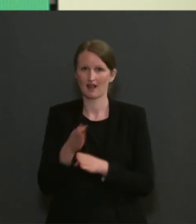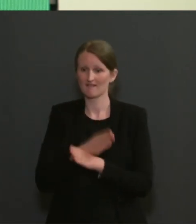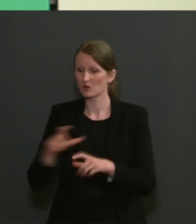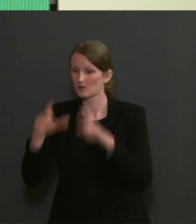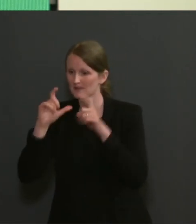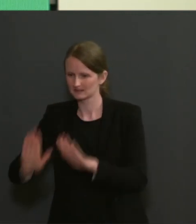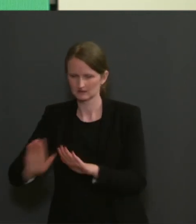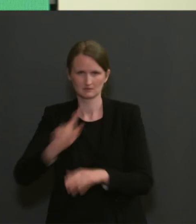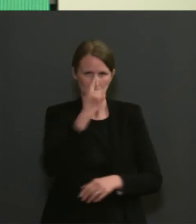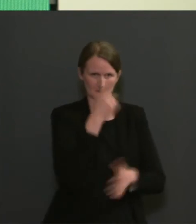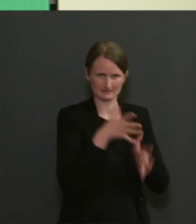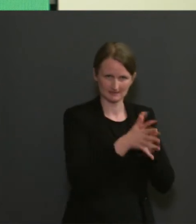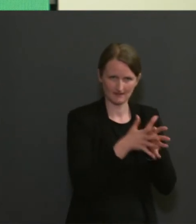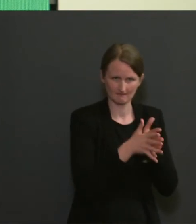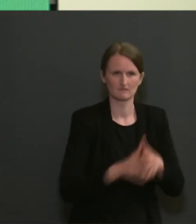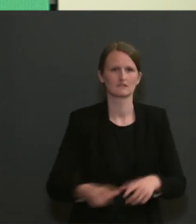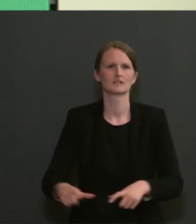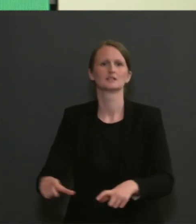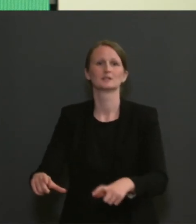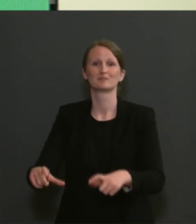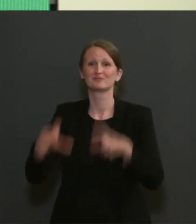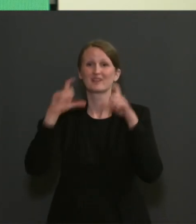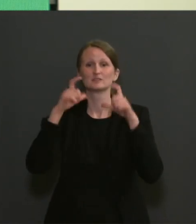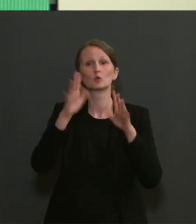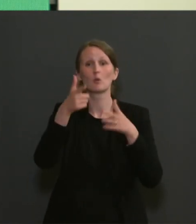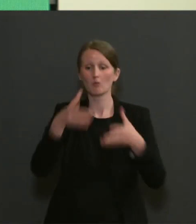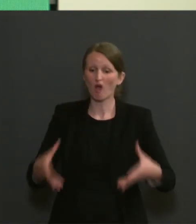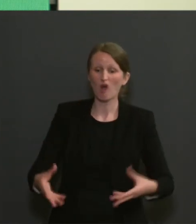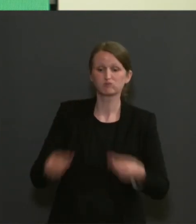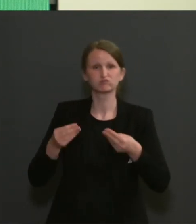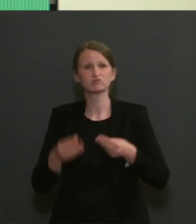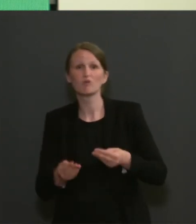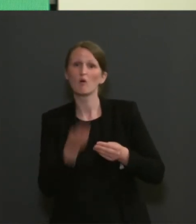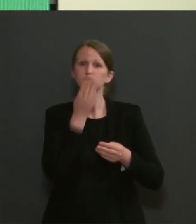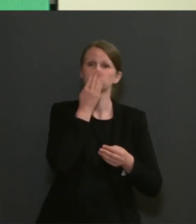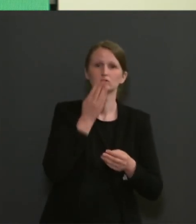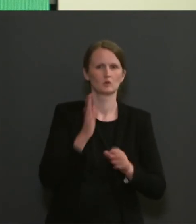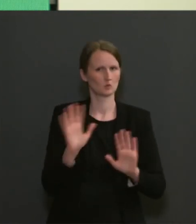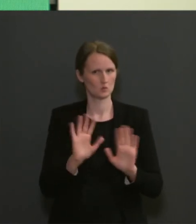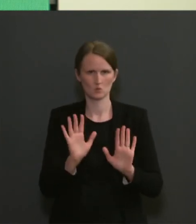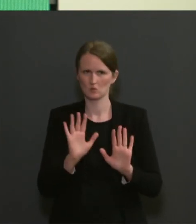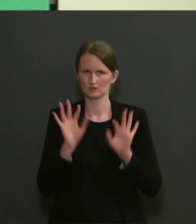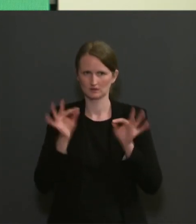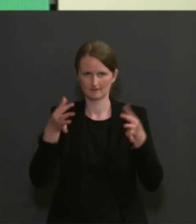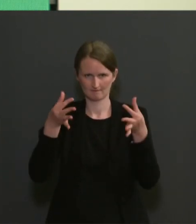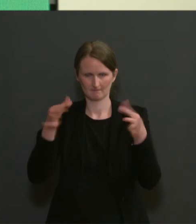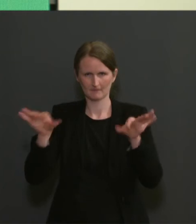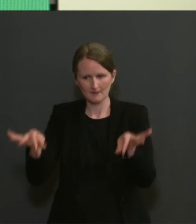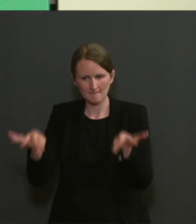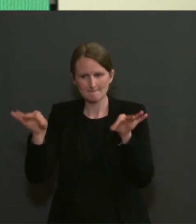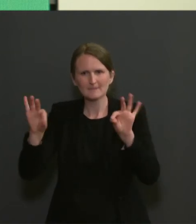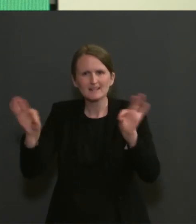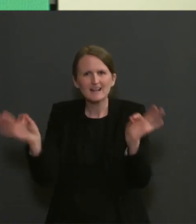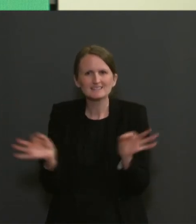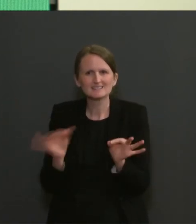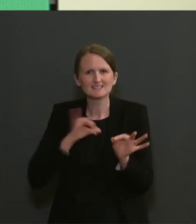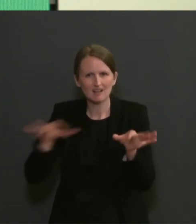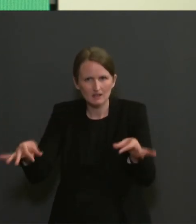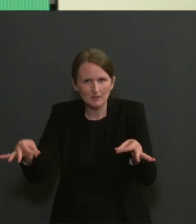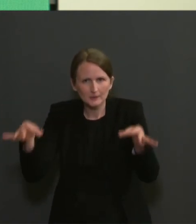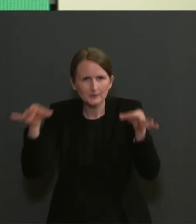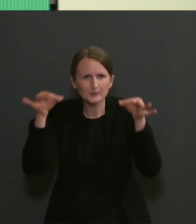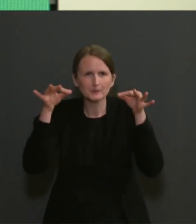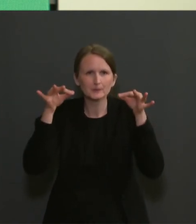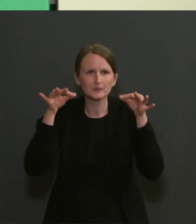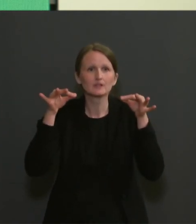main, mais on le saisit par ses élastiques ou par ses rubans. Et si on le saisit par des rubans, entre autres pour